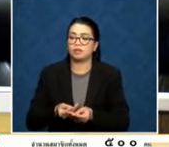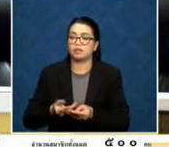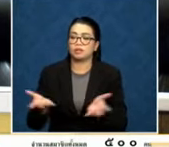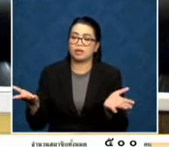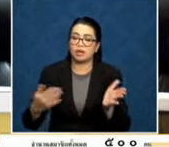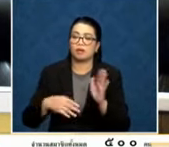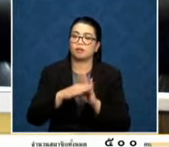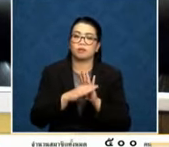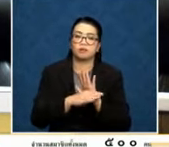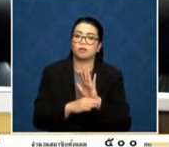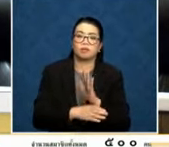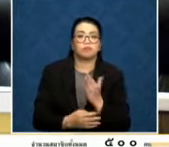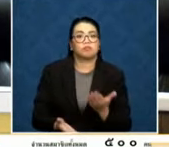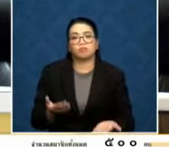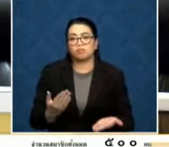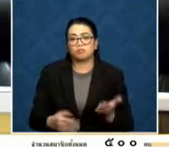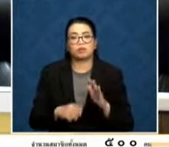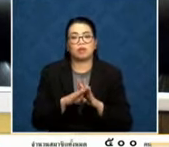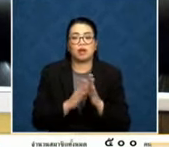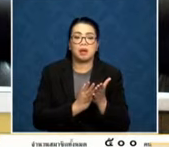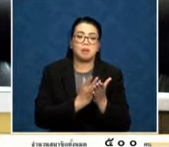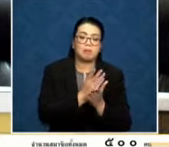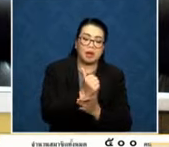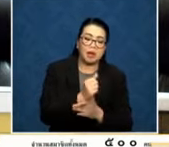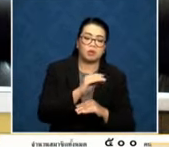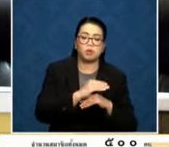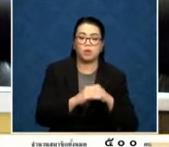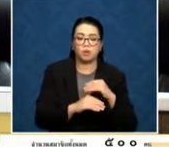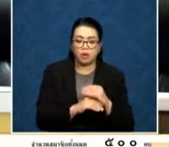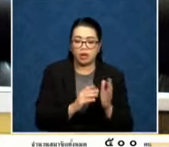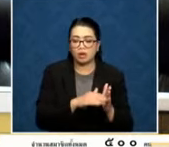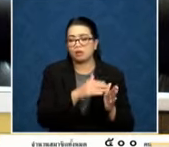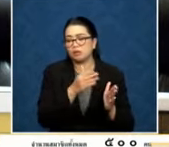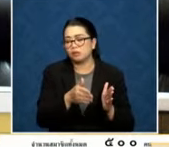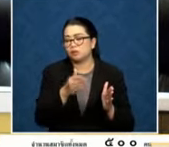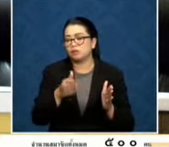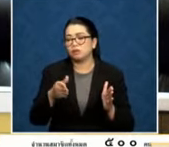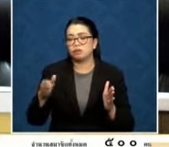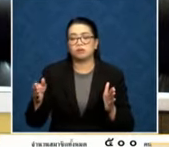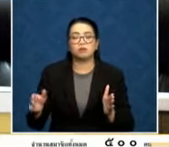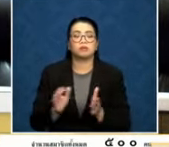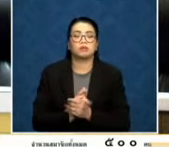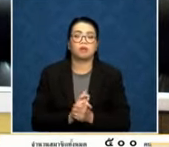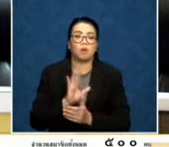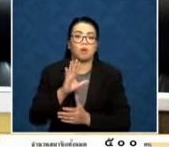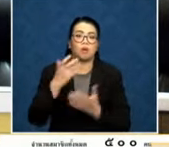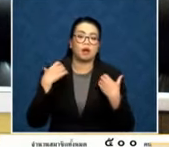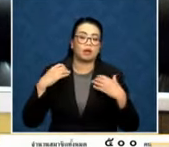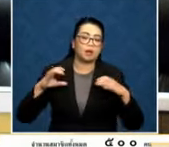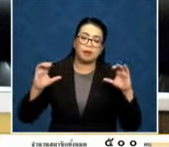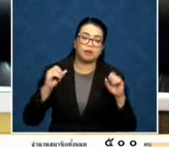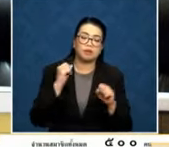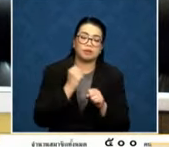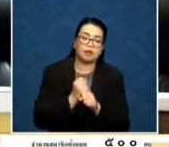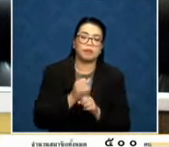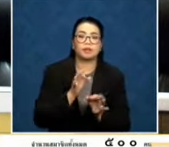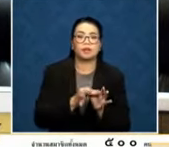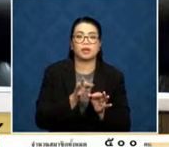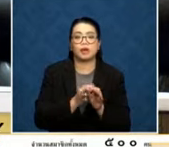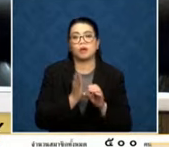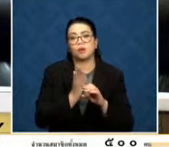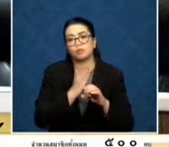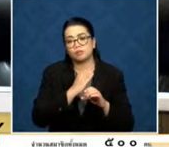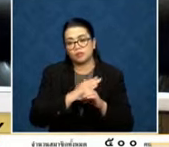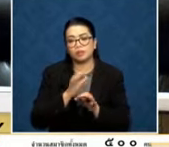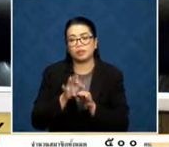กระบวนการอย่างไรก็แล้วแต่จะผ่านเอ่อโครงการของหน่วยงานที่เป็นเครื่องมือของของรัฐบาลไม่ว่าจะเป็นธนาคารออมสิน